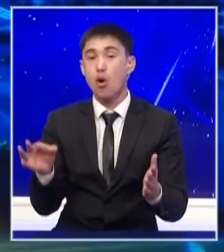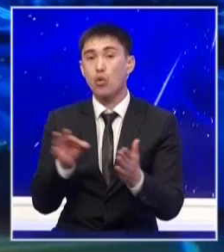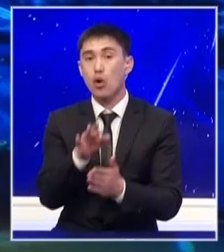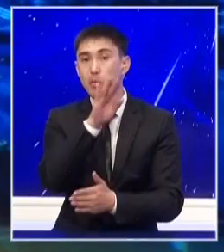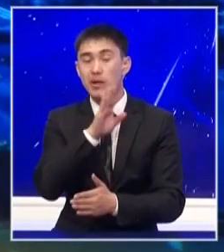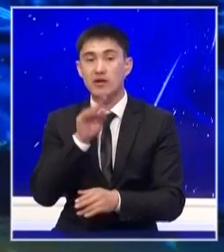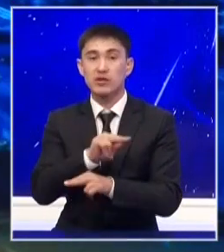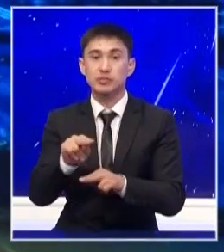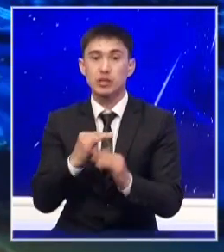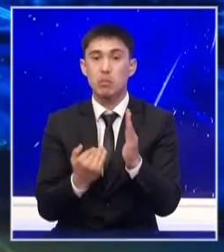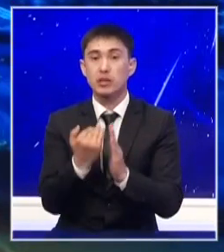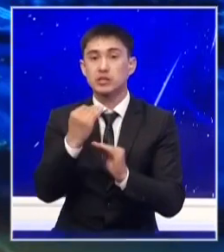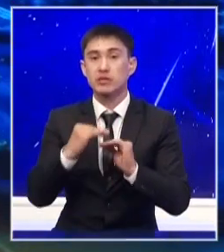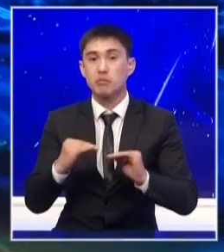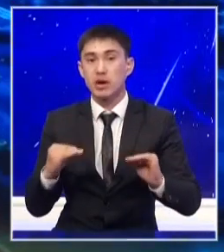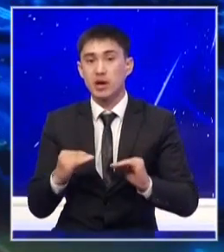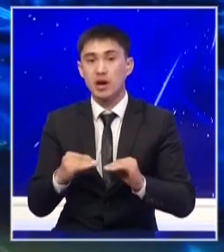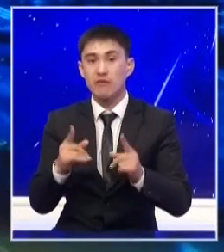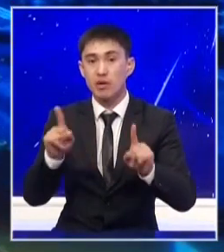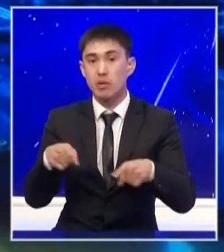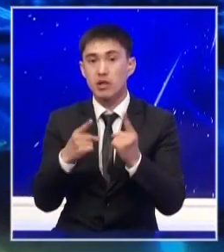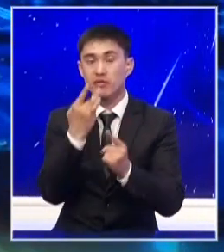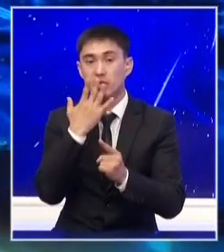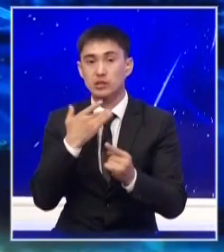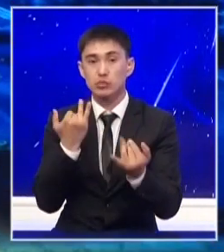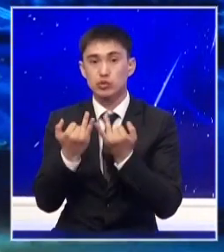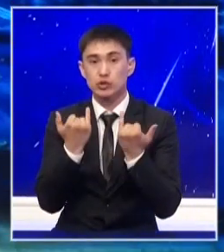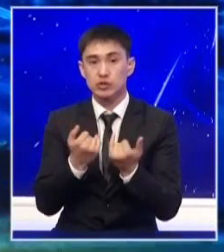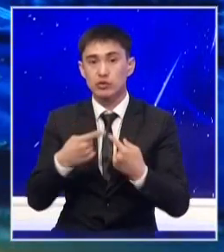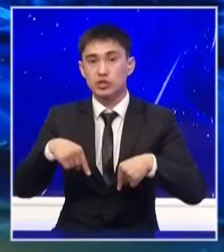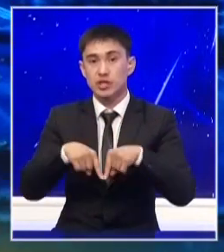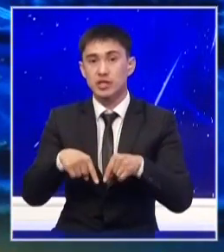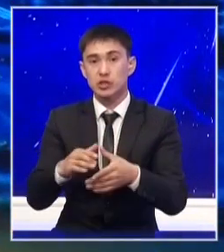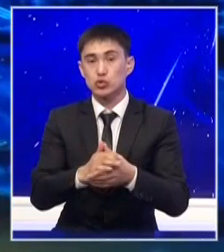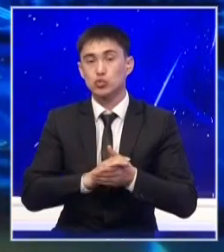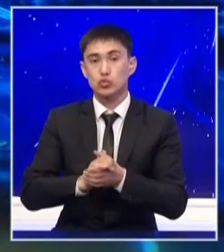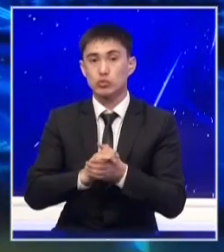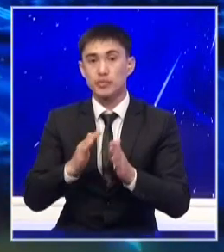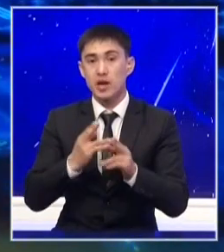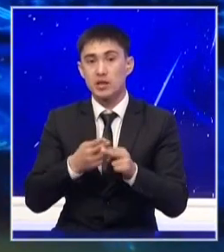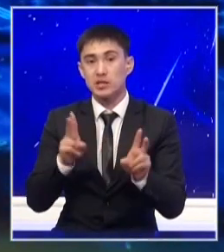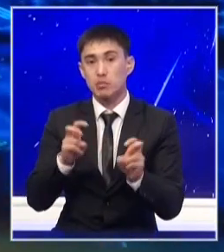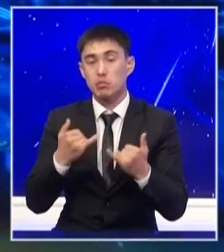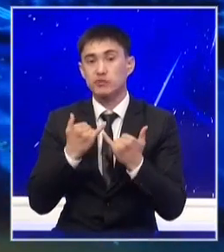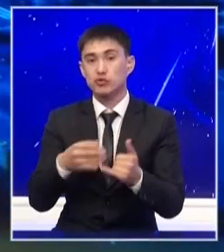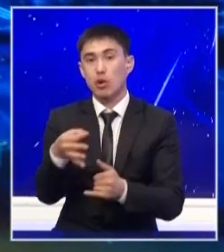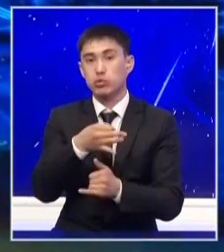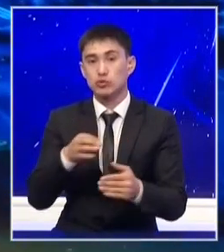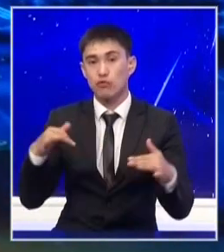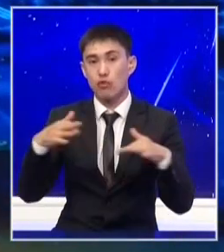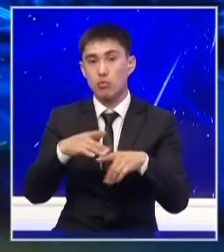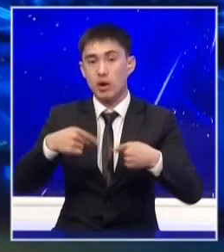роль матери в воспитании подрастающего поколения и формировании нации обсудили сегодня члены Института дружбы. Этой теме был посвящен областной